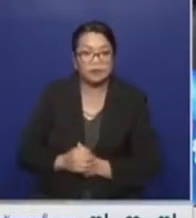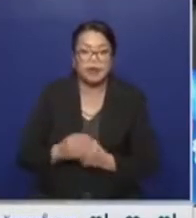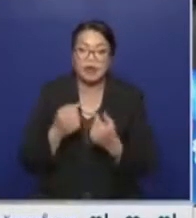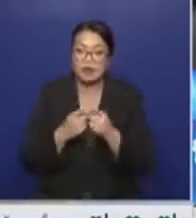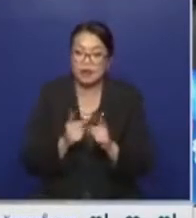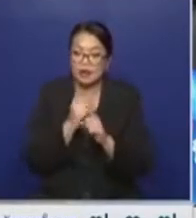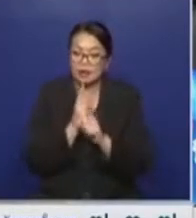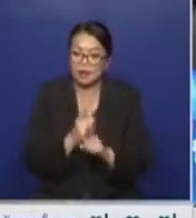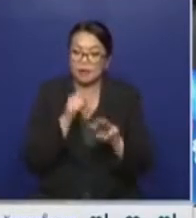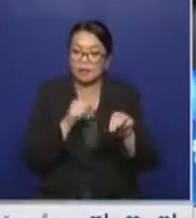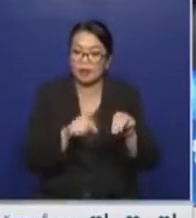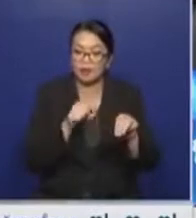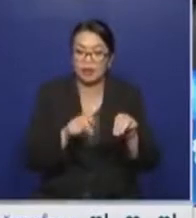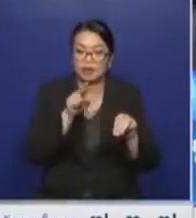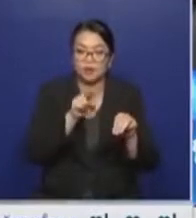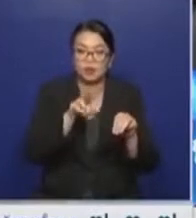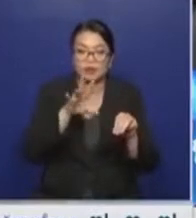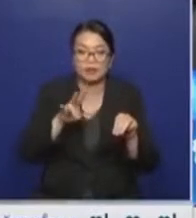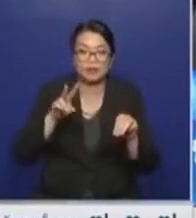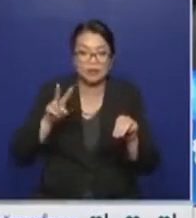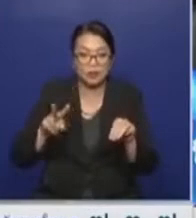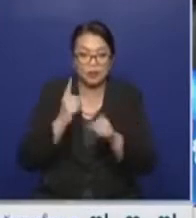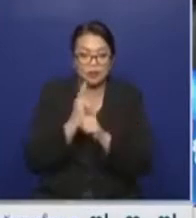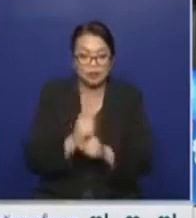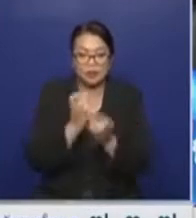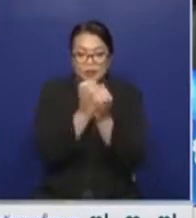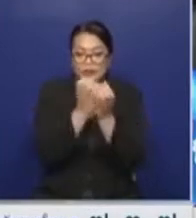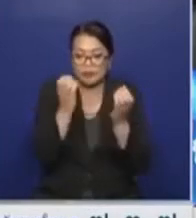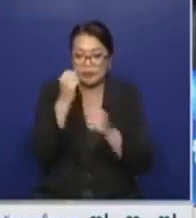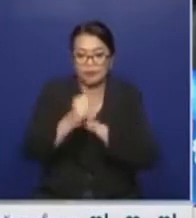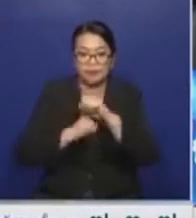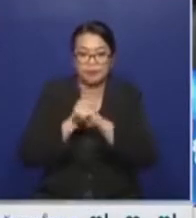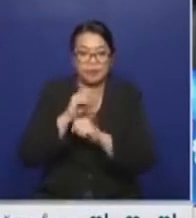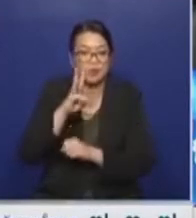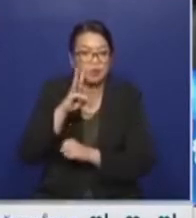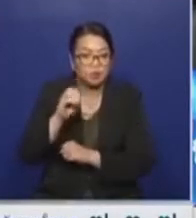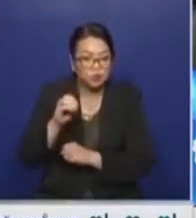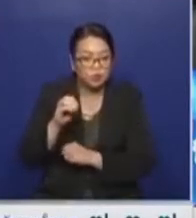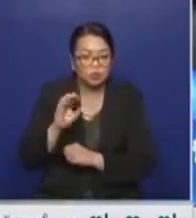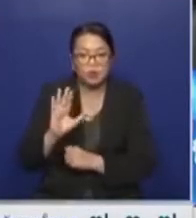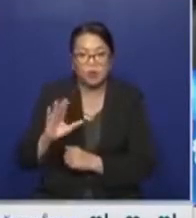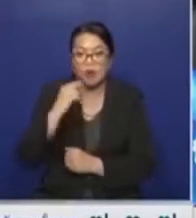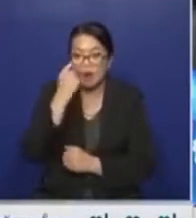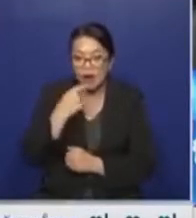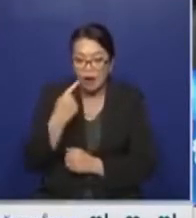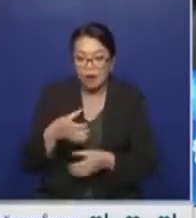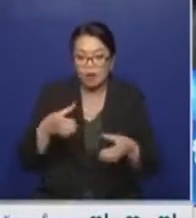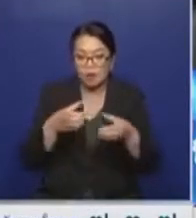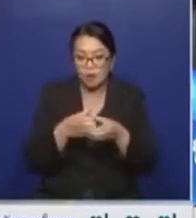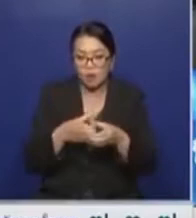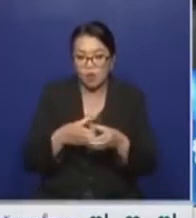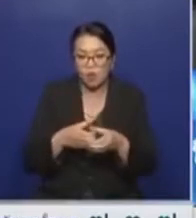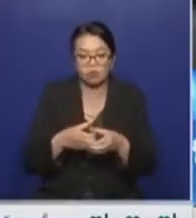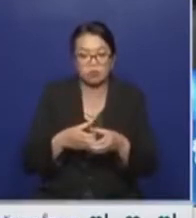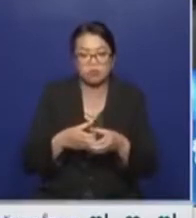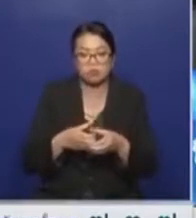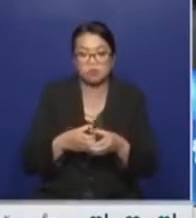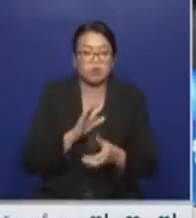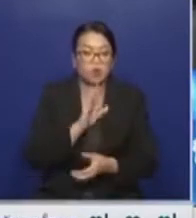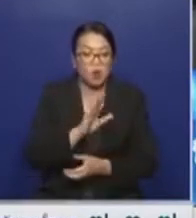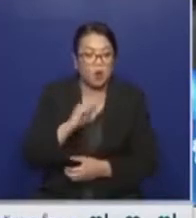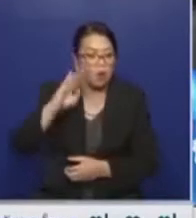ามมาตรา272ของรัฐธรรมนูญ60ที่เขียนขึ้นโดยคณะกบฏคสช.จ